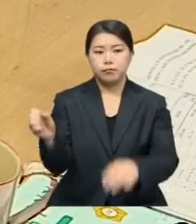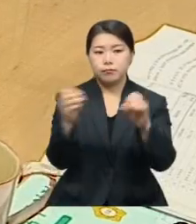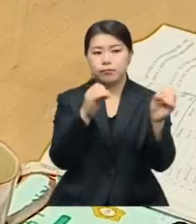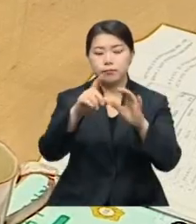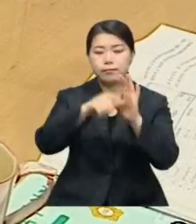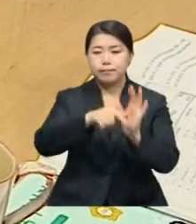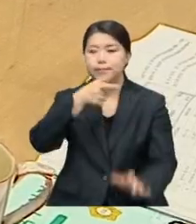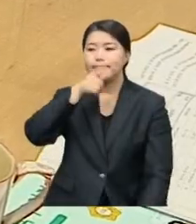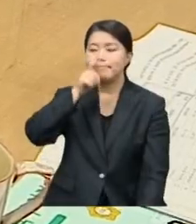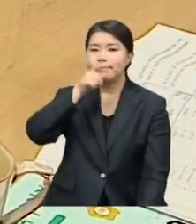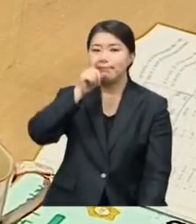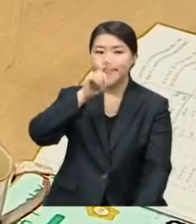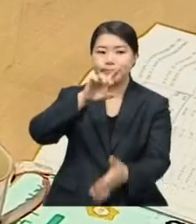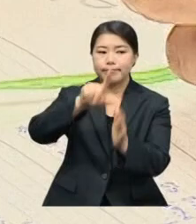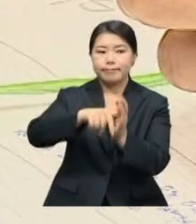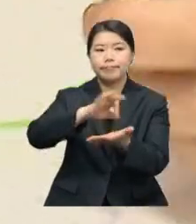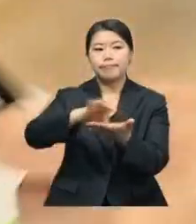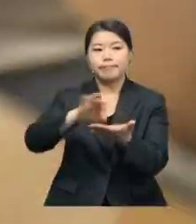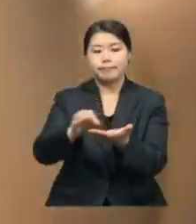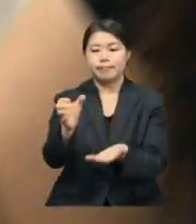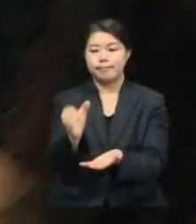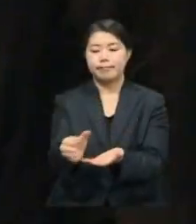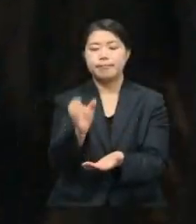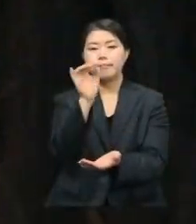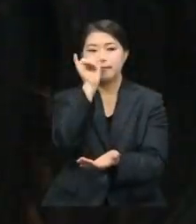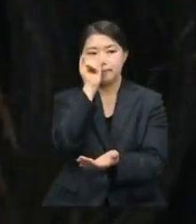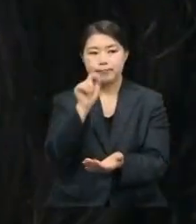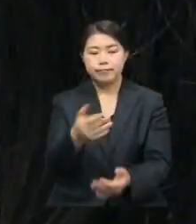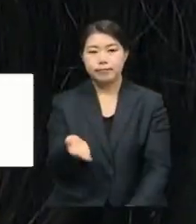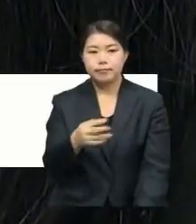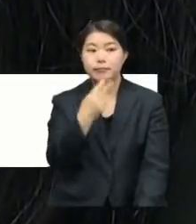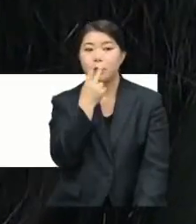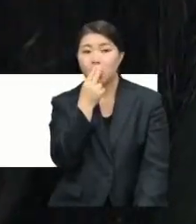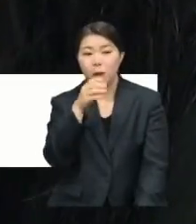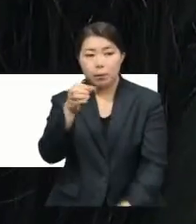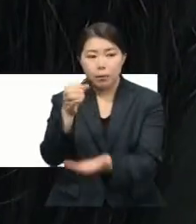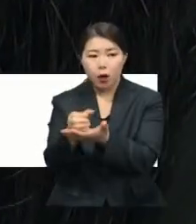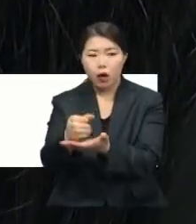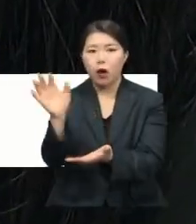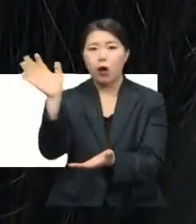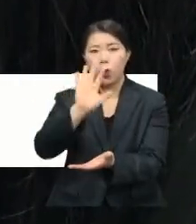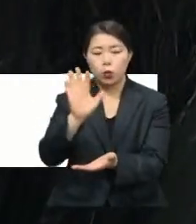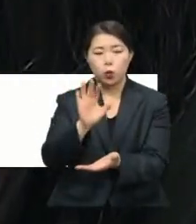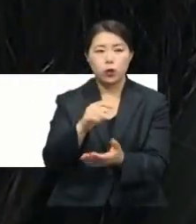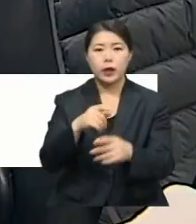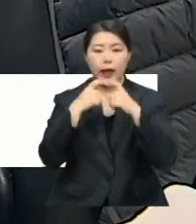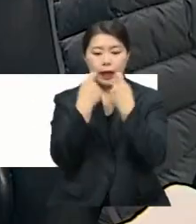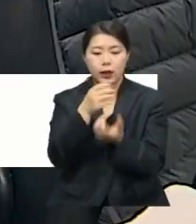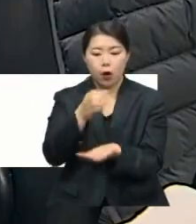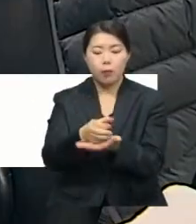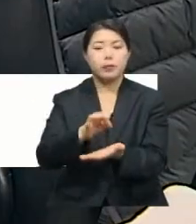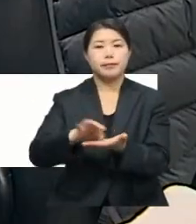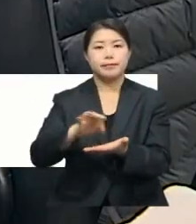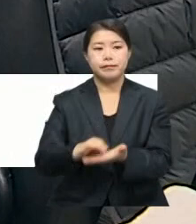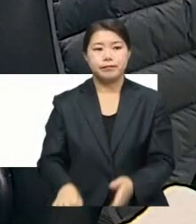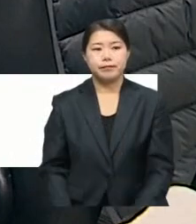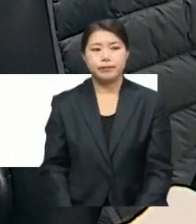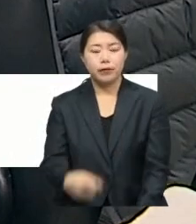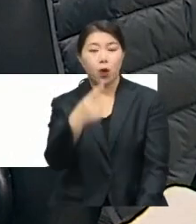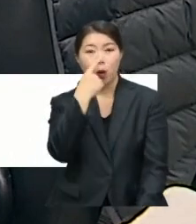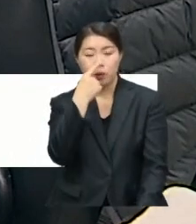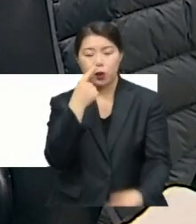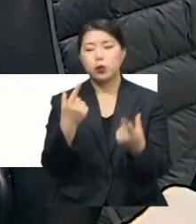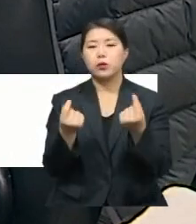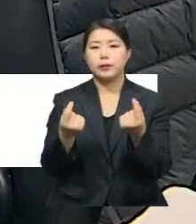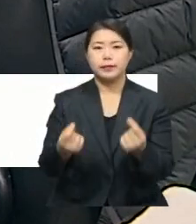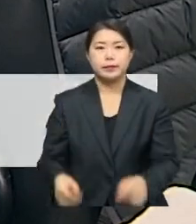목을 죽이기 위해 사용했던 물병 직원들은 플라스틱 생수병 신블러 합 커피 역시 개인